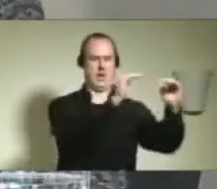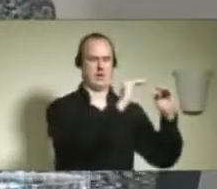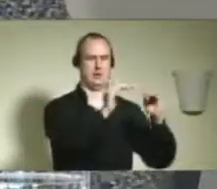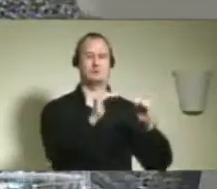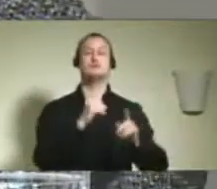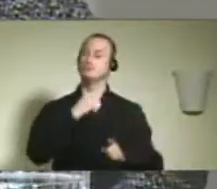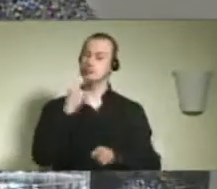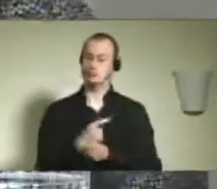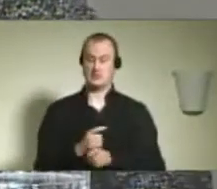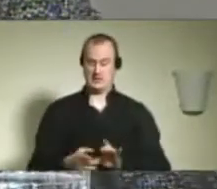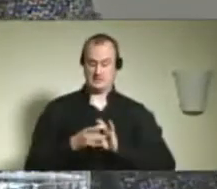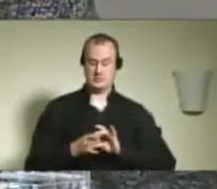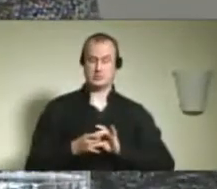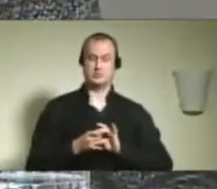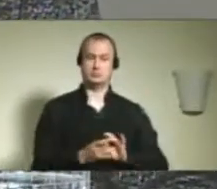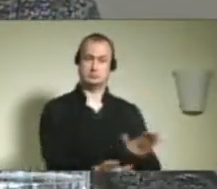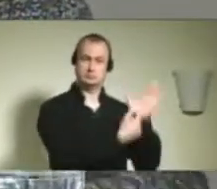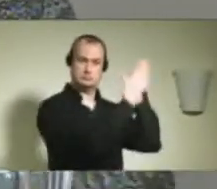Sister.